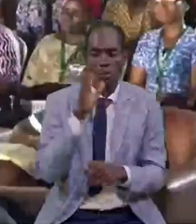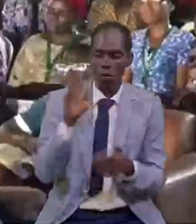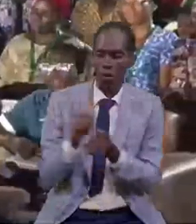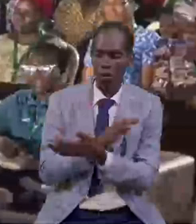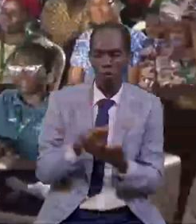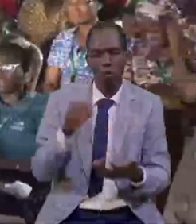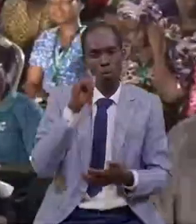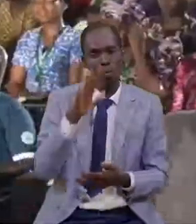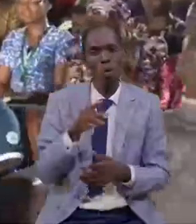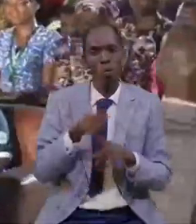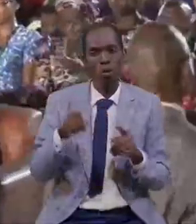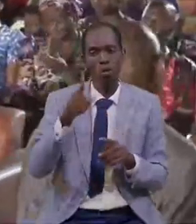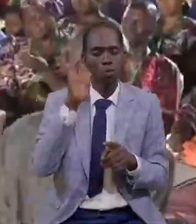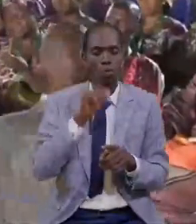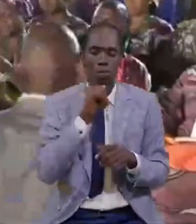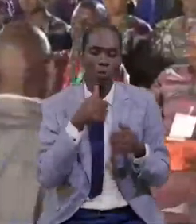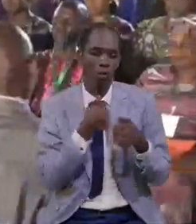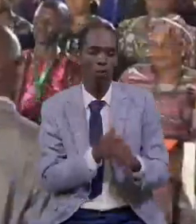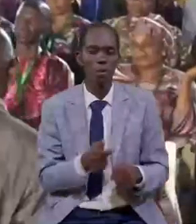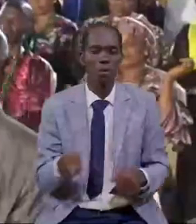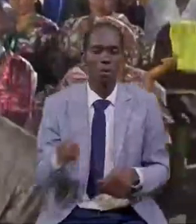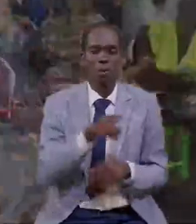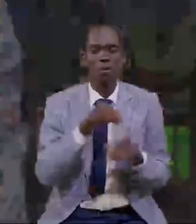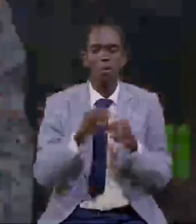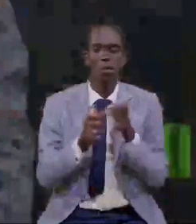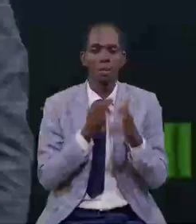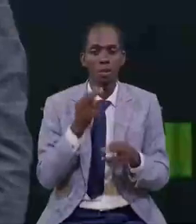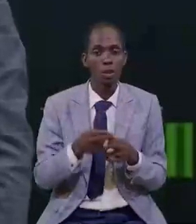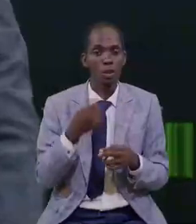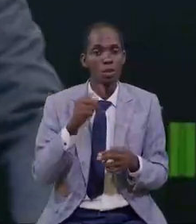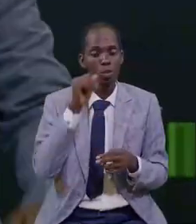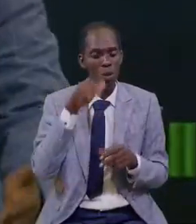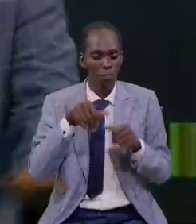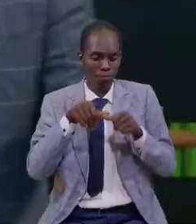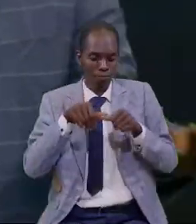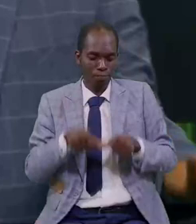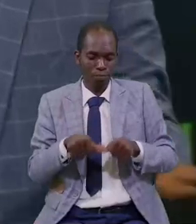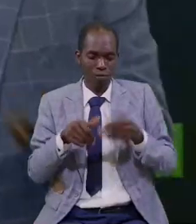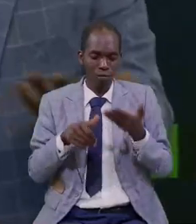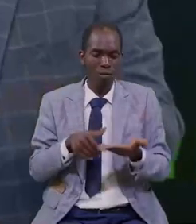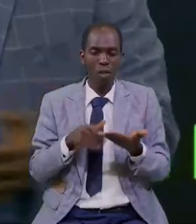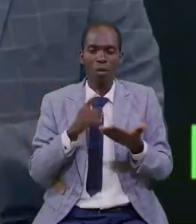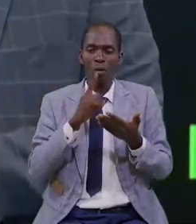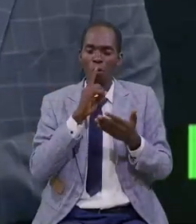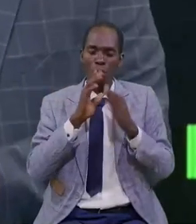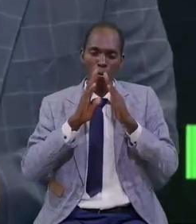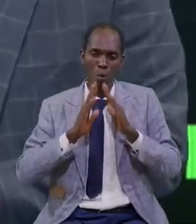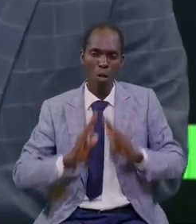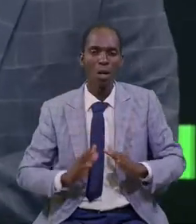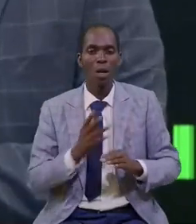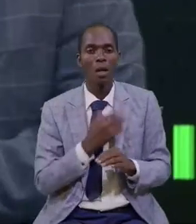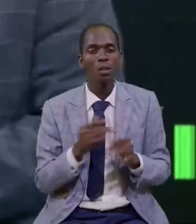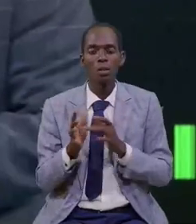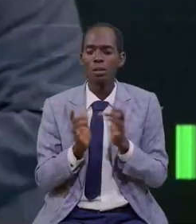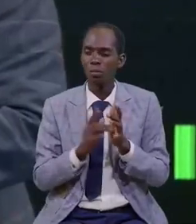pas les suivre elle est restée là tranquille devant Jésus alors Jésus